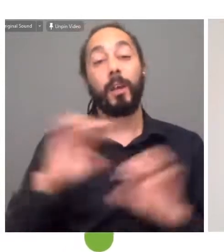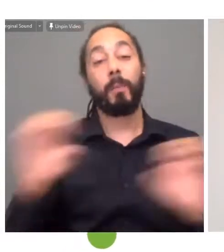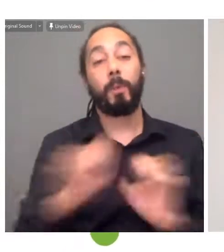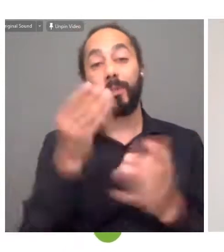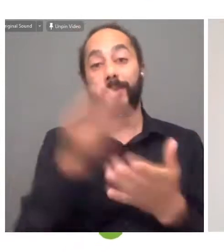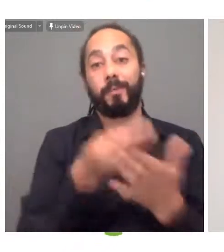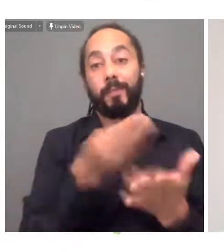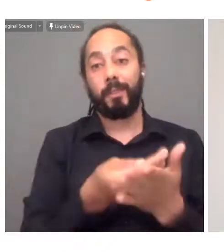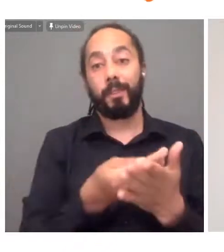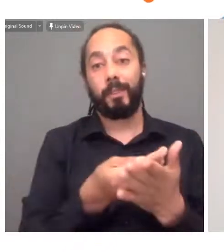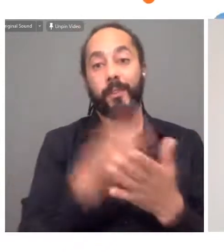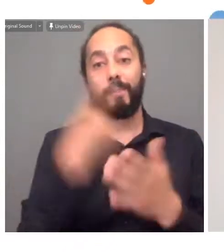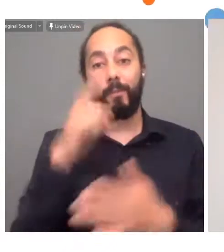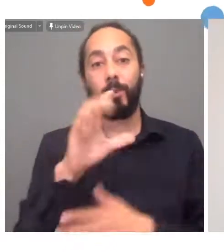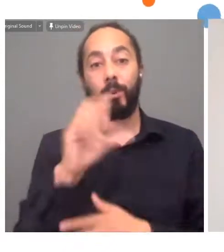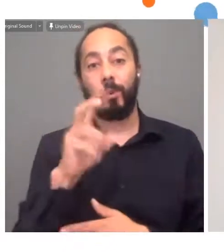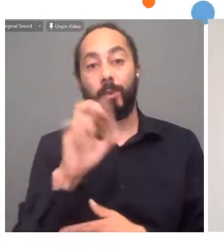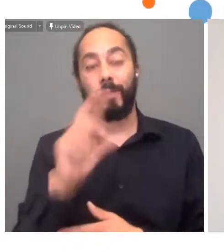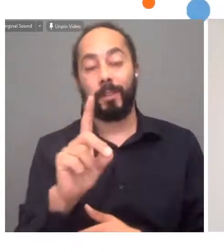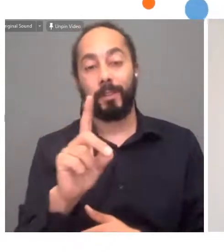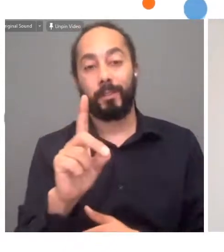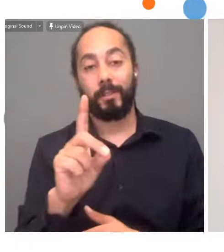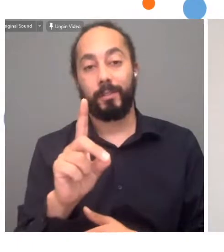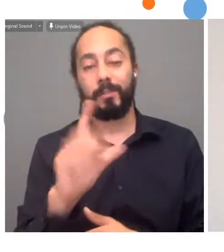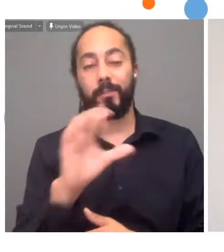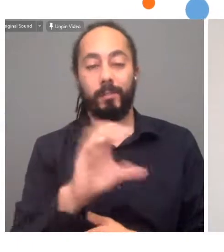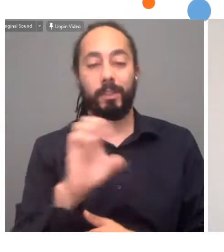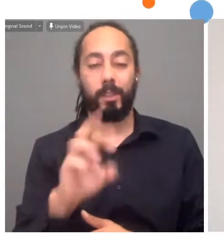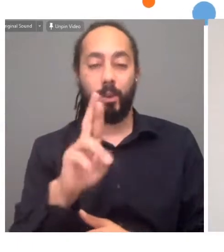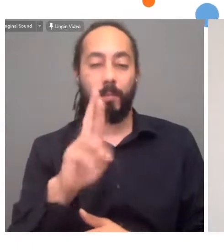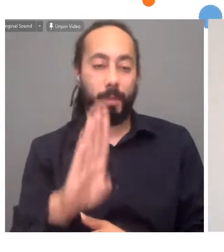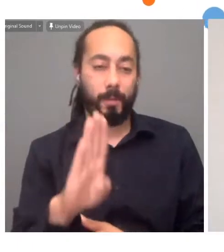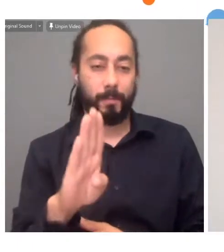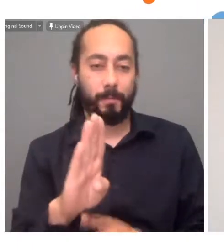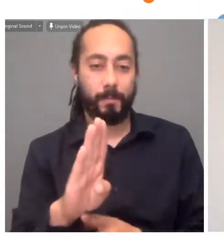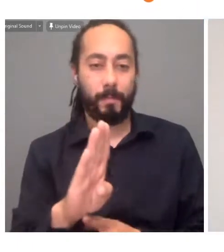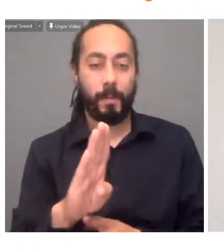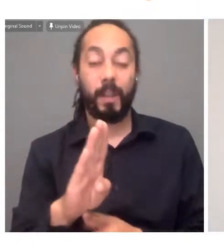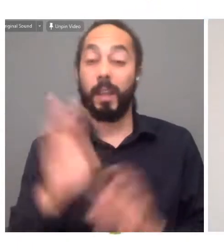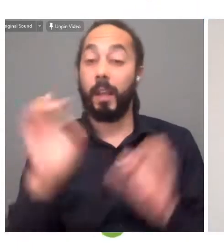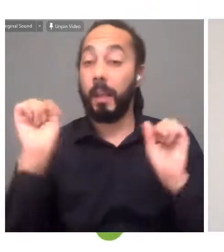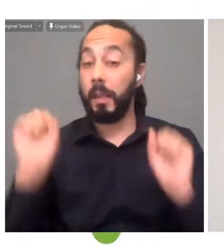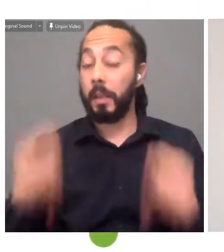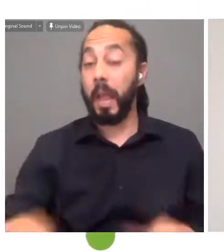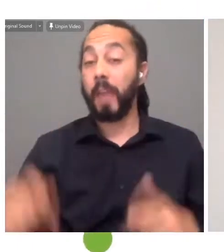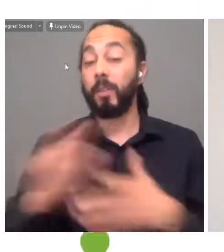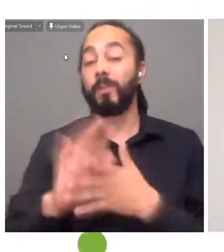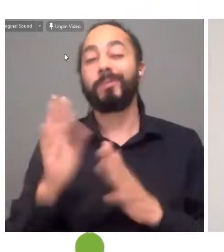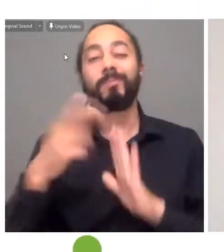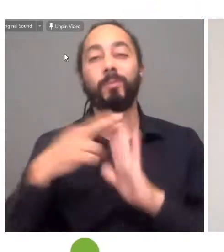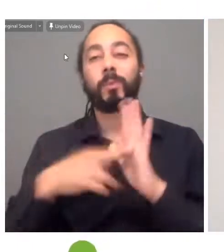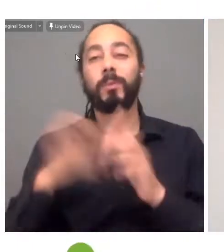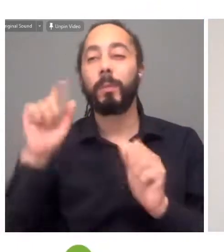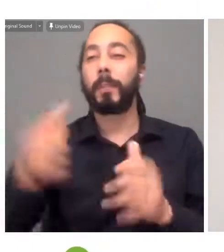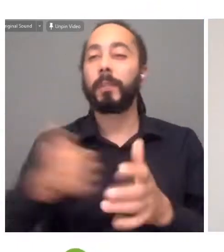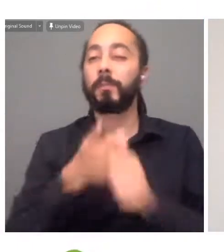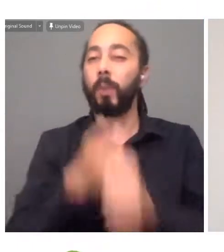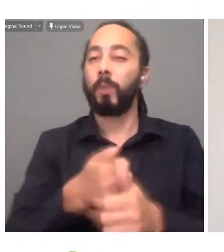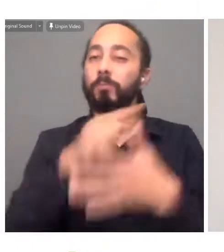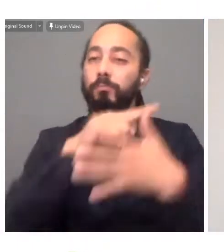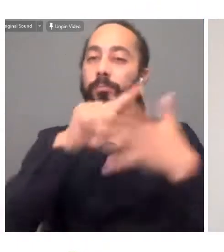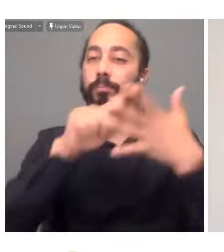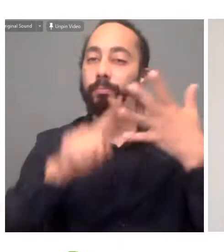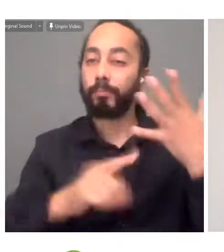soutenus au projet? Et aussi, est-ce que c'est possible d'avoir une attention particulière aux organismes qui